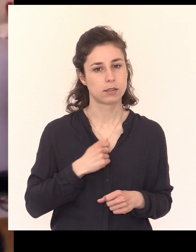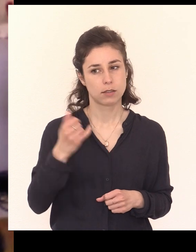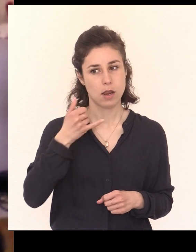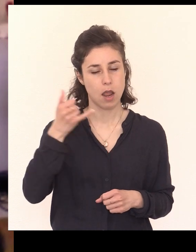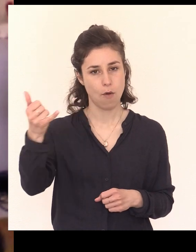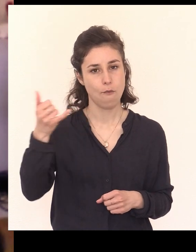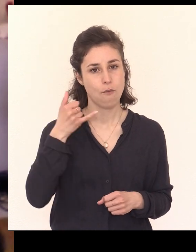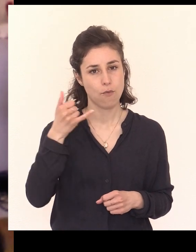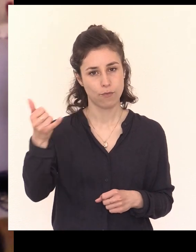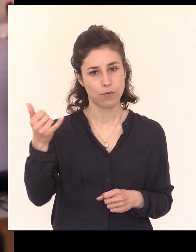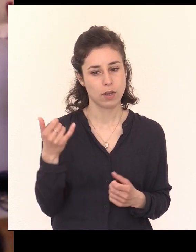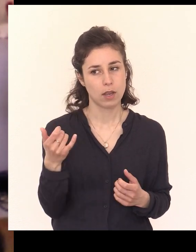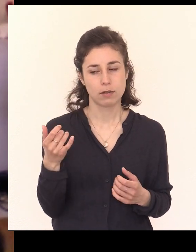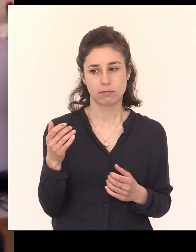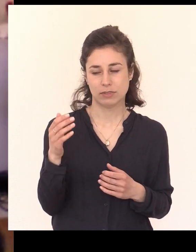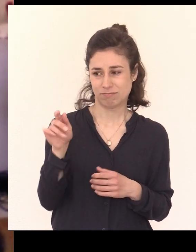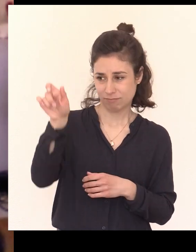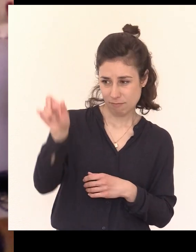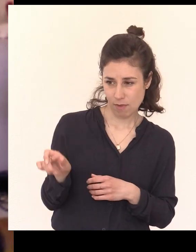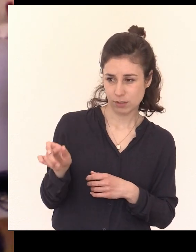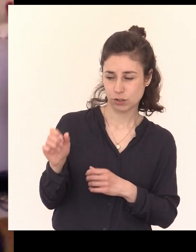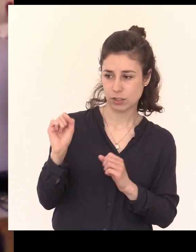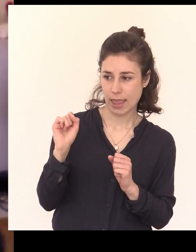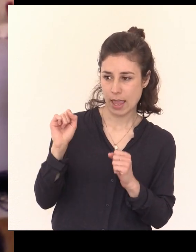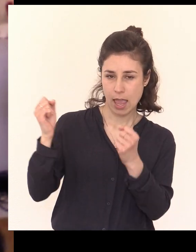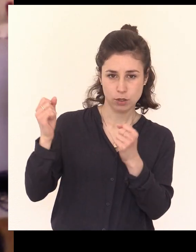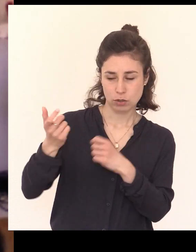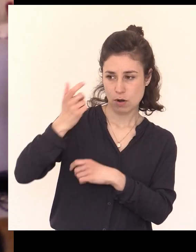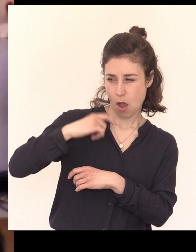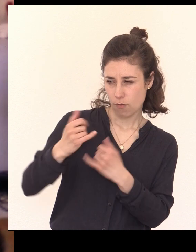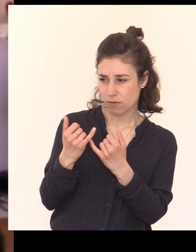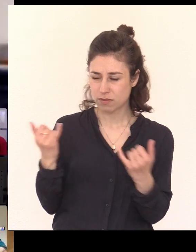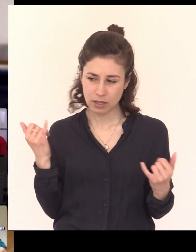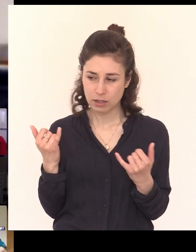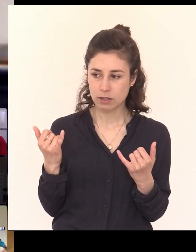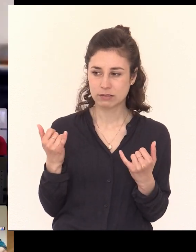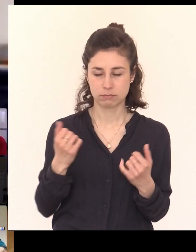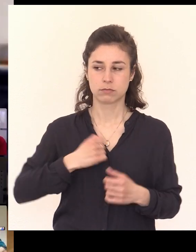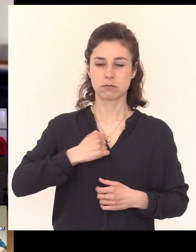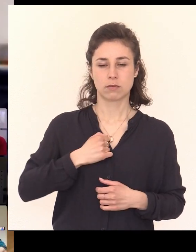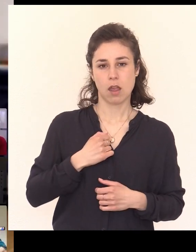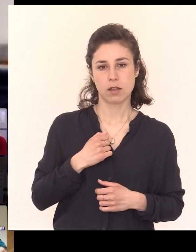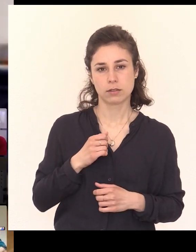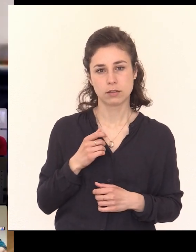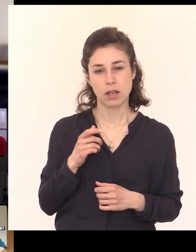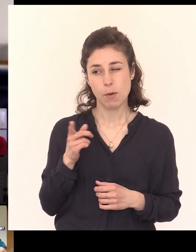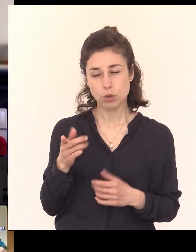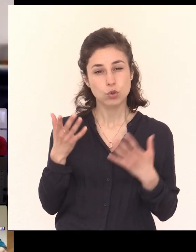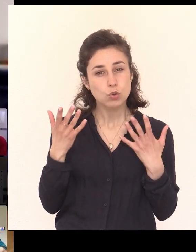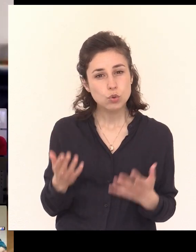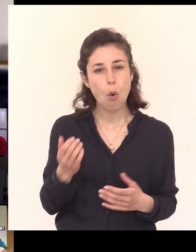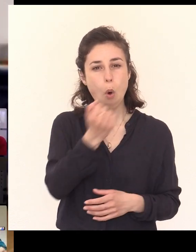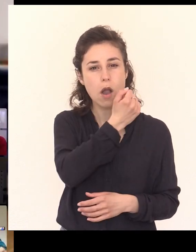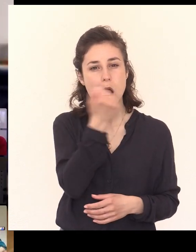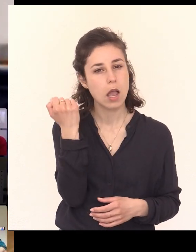Telefonieren, wie reagiert die andere Person. Aber so